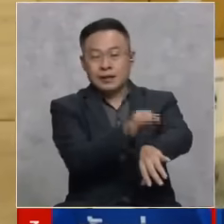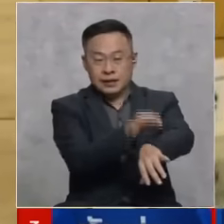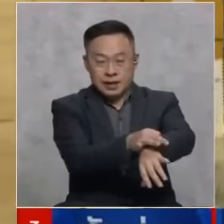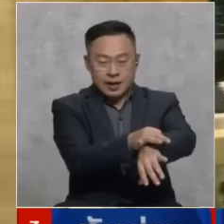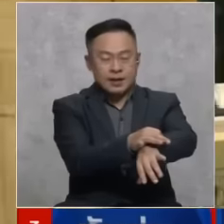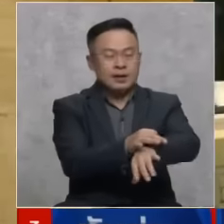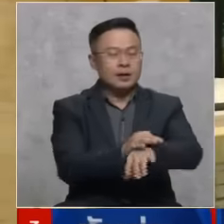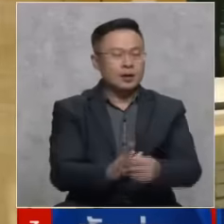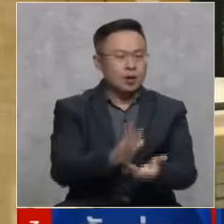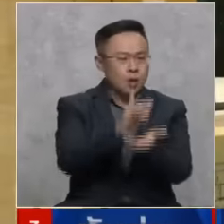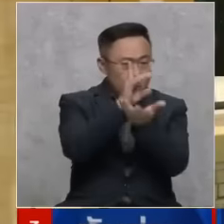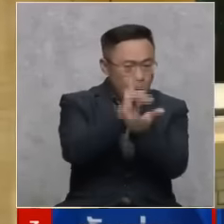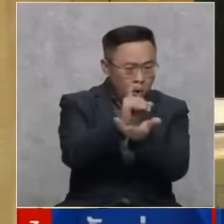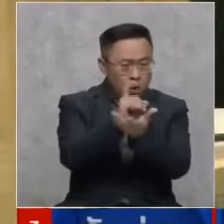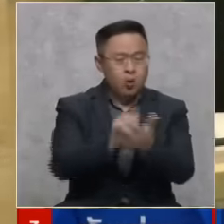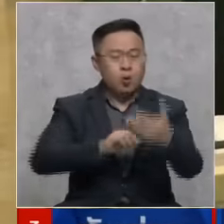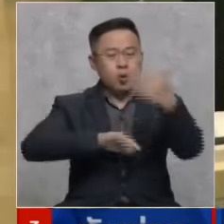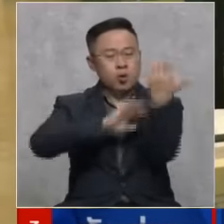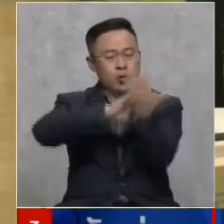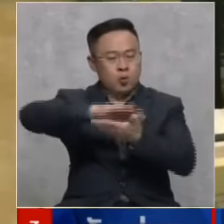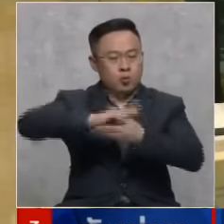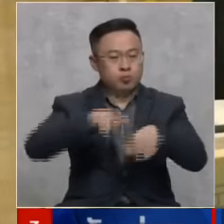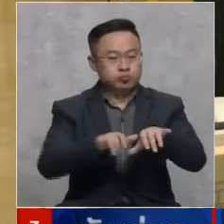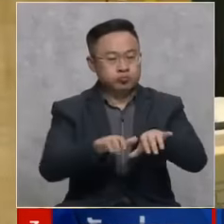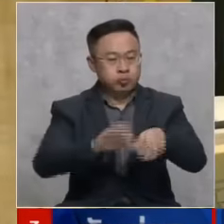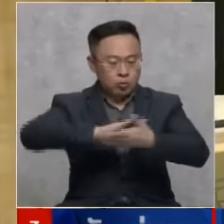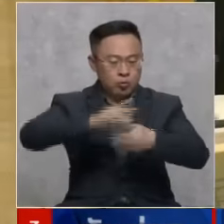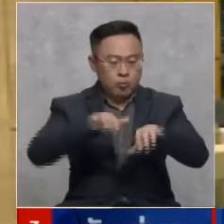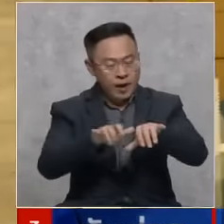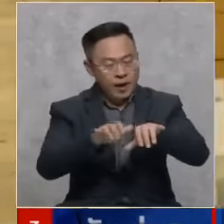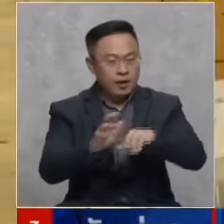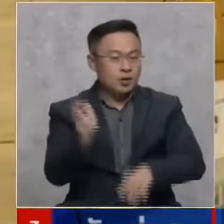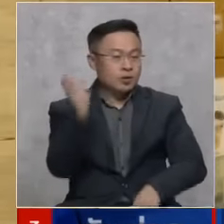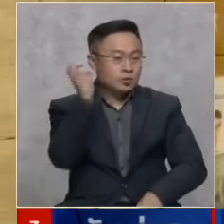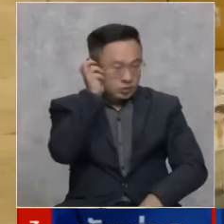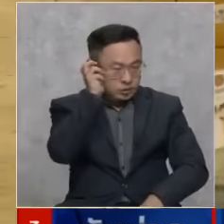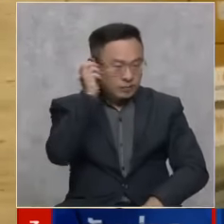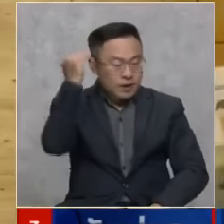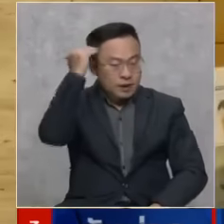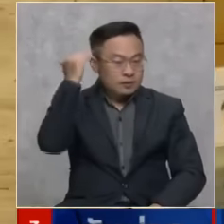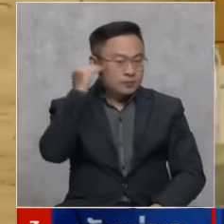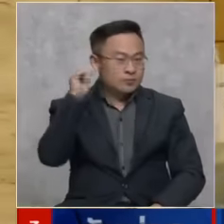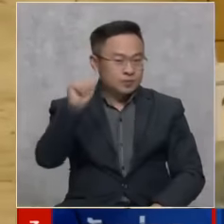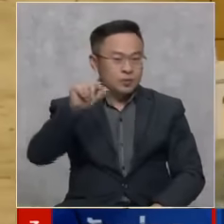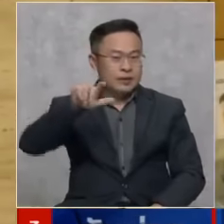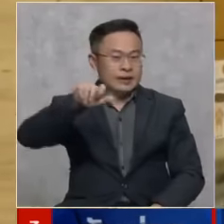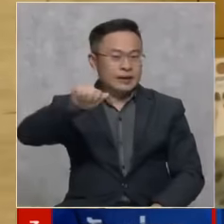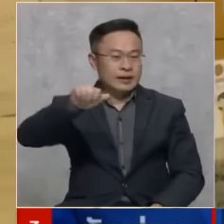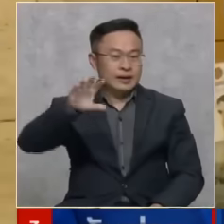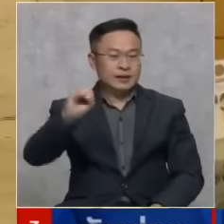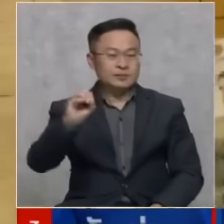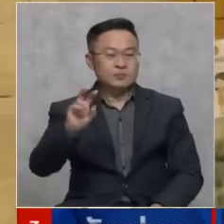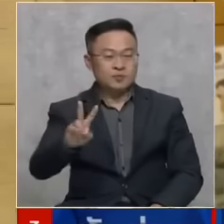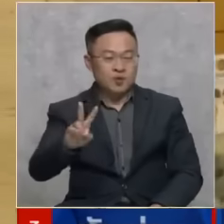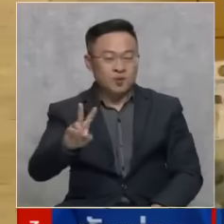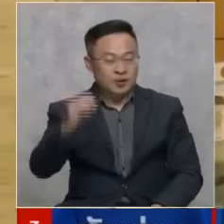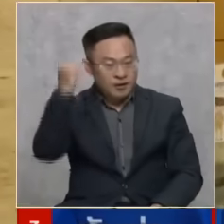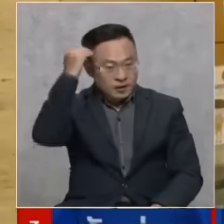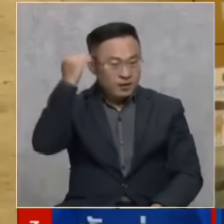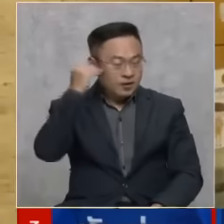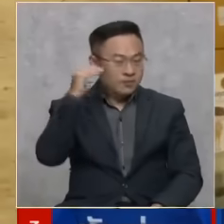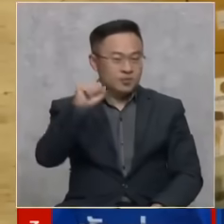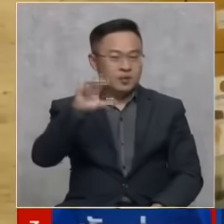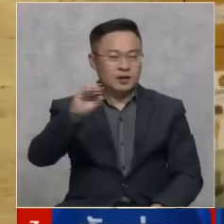รูปคอมพิวเตอร์โน้ตบุ๊กยี่ห้ออะไรบอกหมดแม้แต่โทรศัพท์มือถือ Samsung Galaxy A52